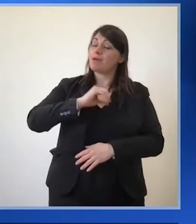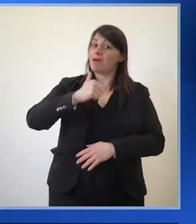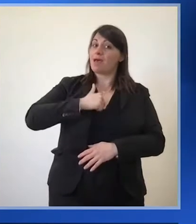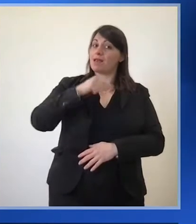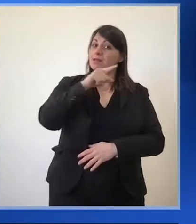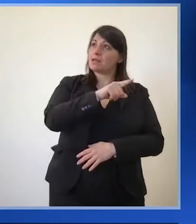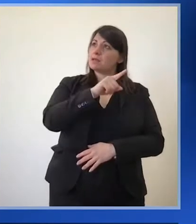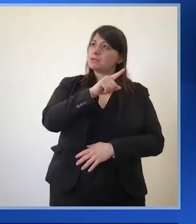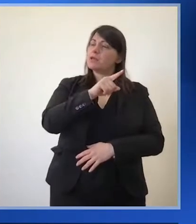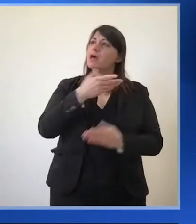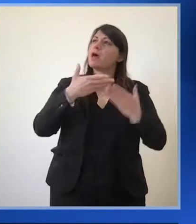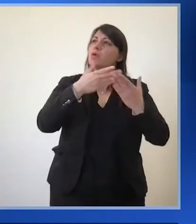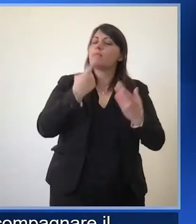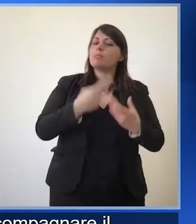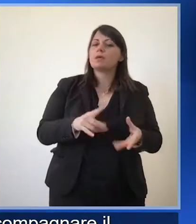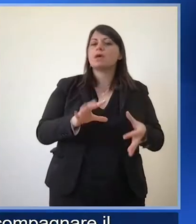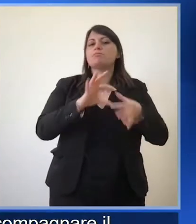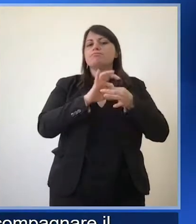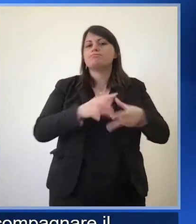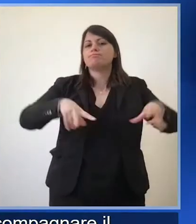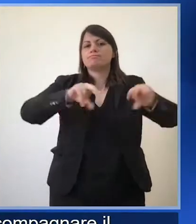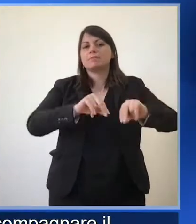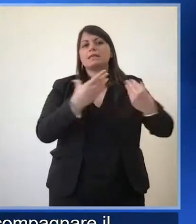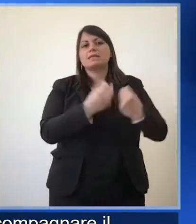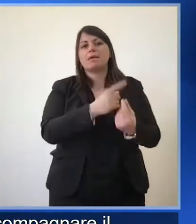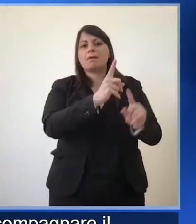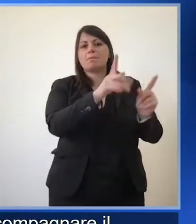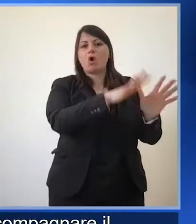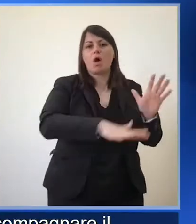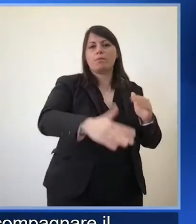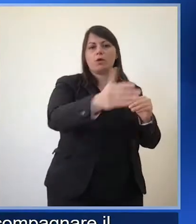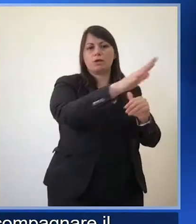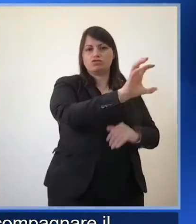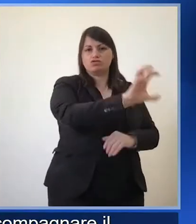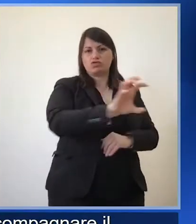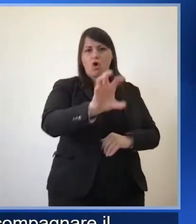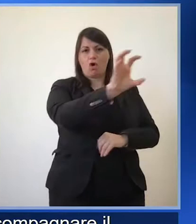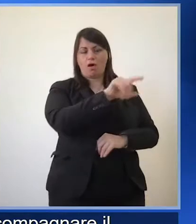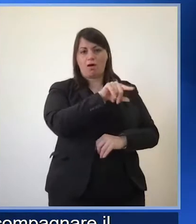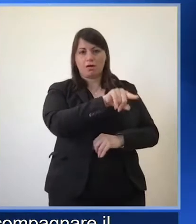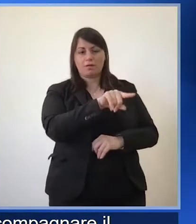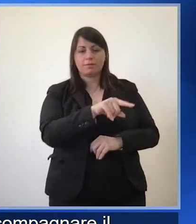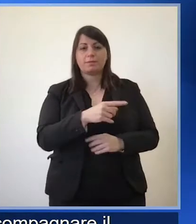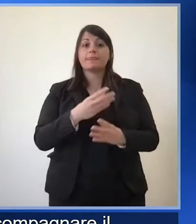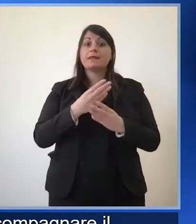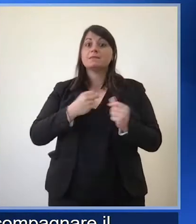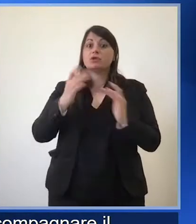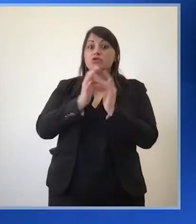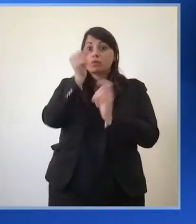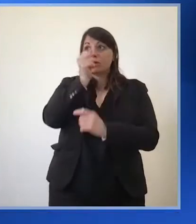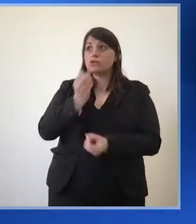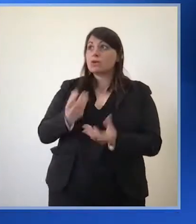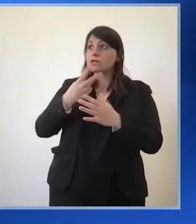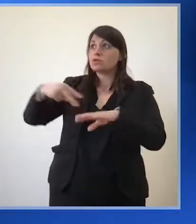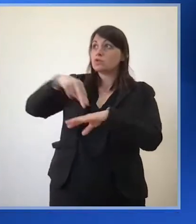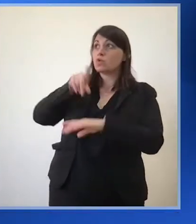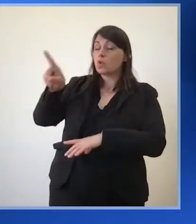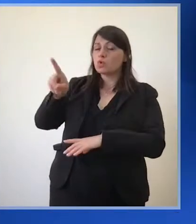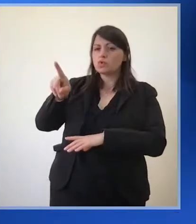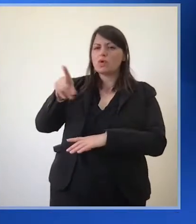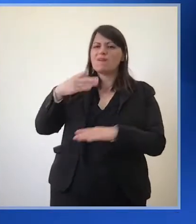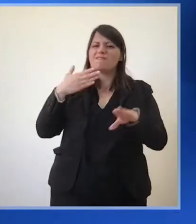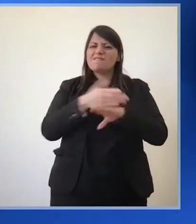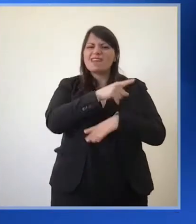sta percorrendo con i popoli autoctoni. Lo Spirito di Cristo risorto sani le ferite del passato